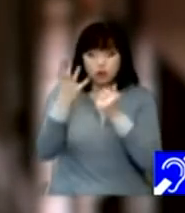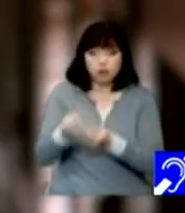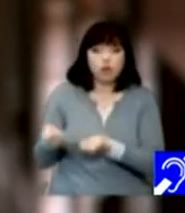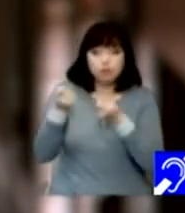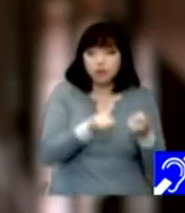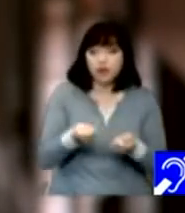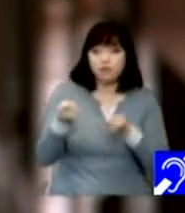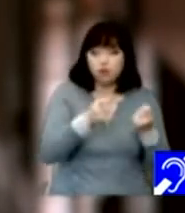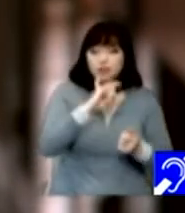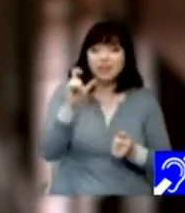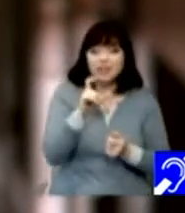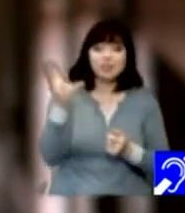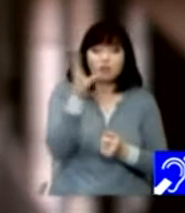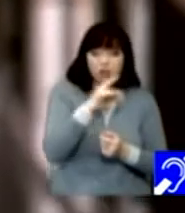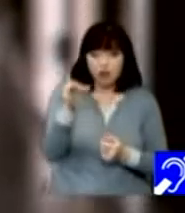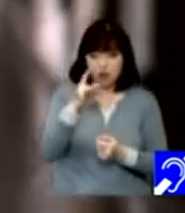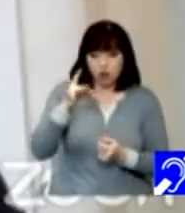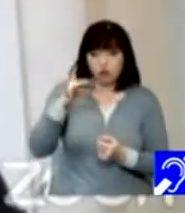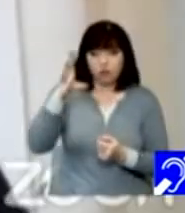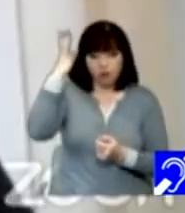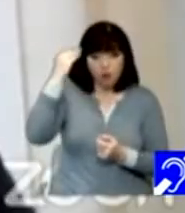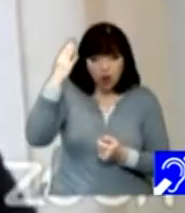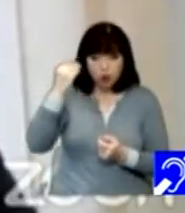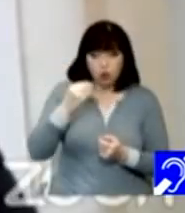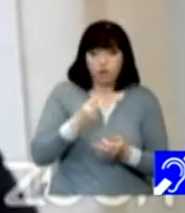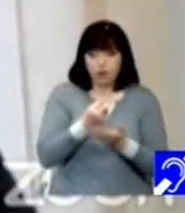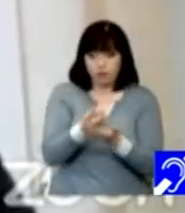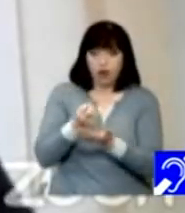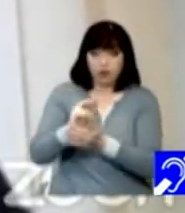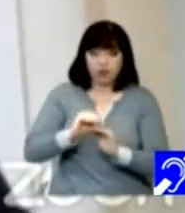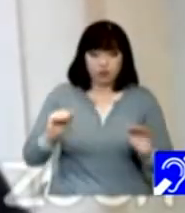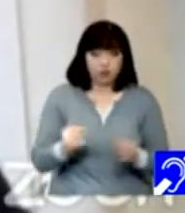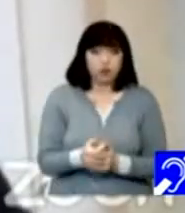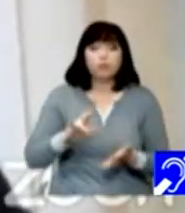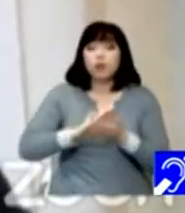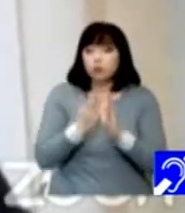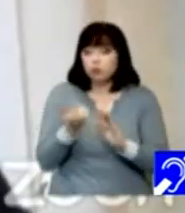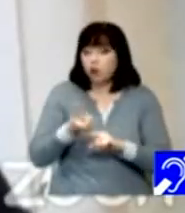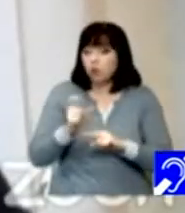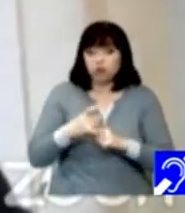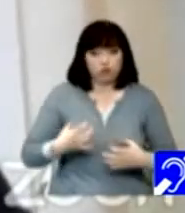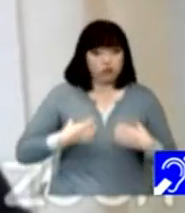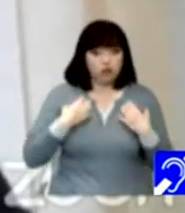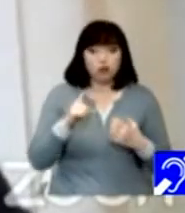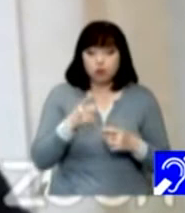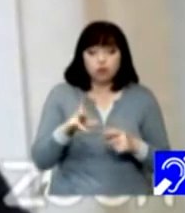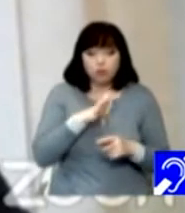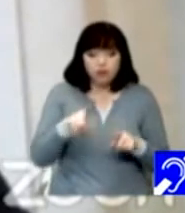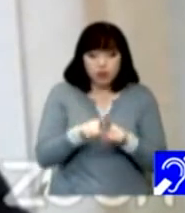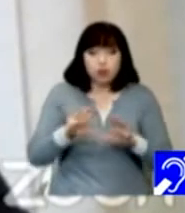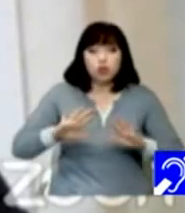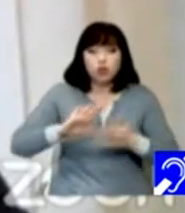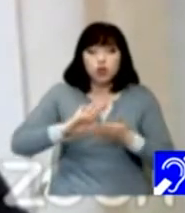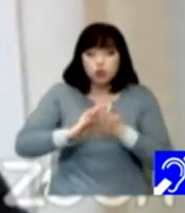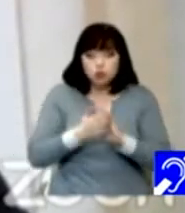infectați din toate raioanele Republicii Moldova. Situația este alarmantă și din punctul de vedere că în anumite cazuri se